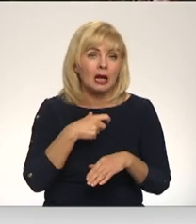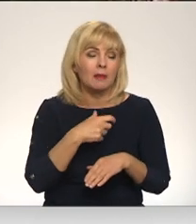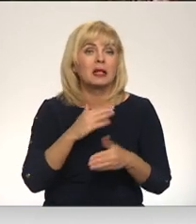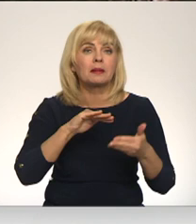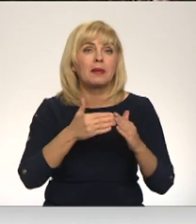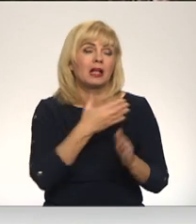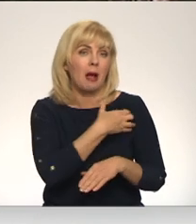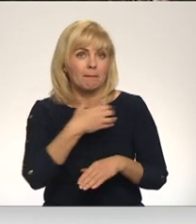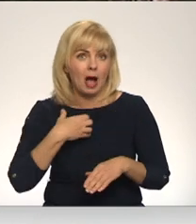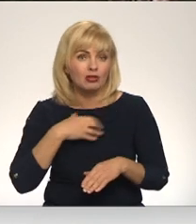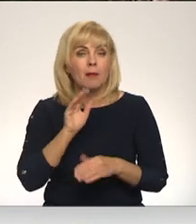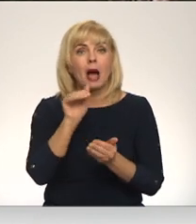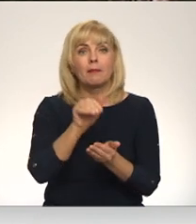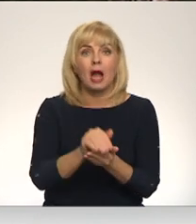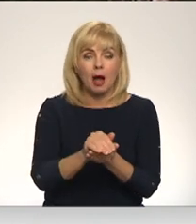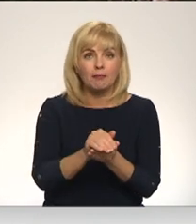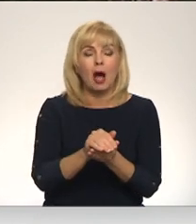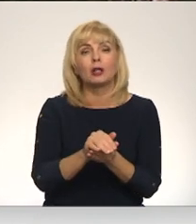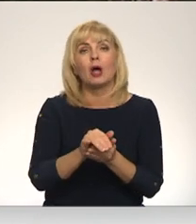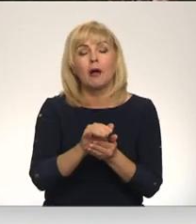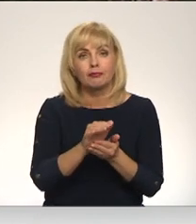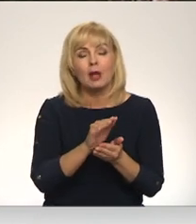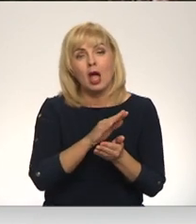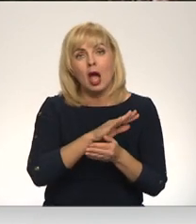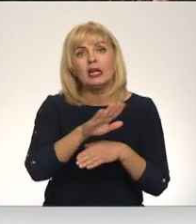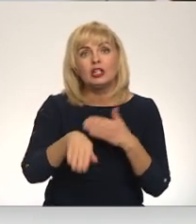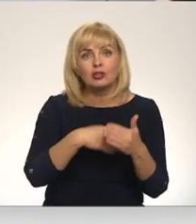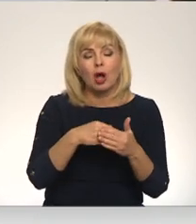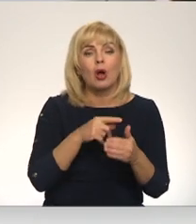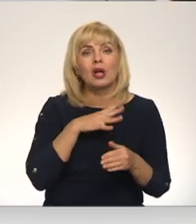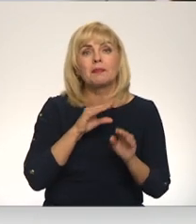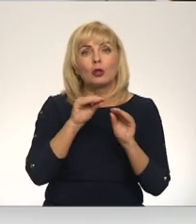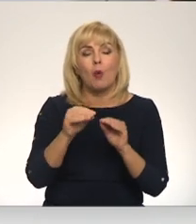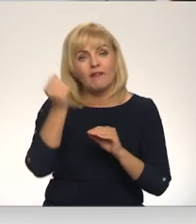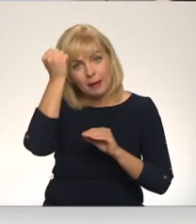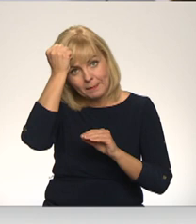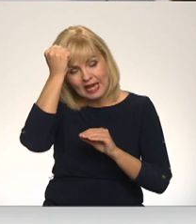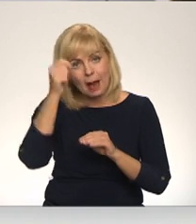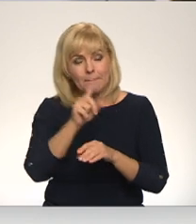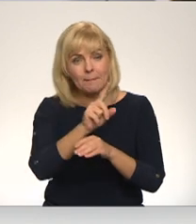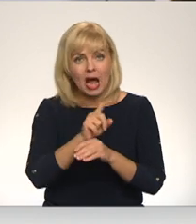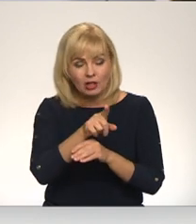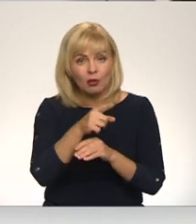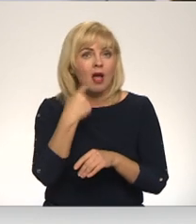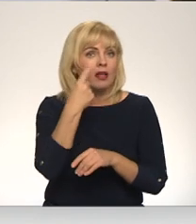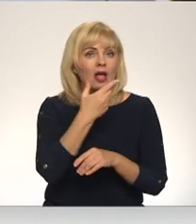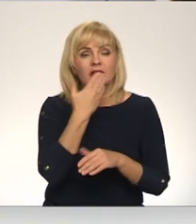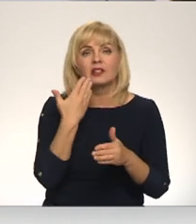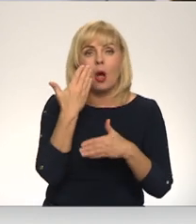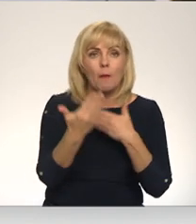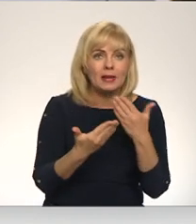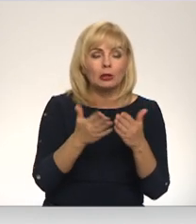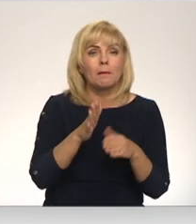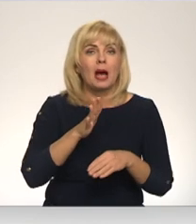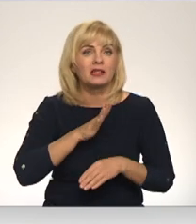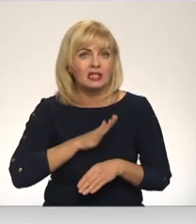pašvaldība, kā arī par kapa apgānīšanu, nozogot uz tā novietoto pieminekli, bet attiecībā uz Lielgabalu neviens nav pieteicies par